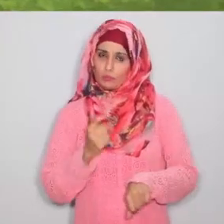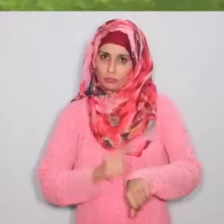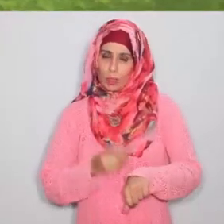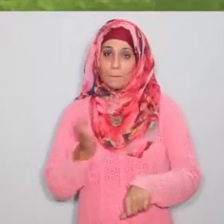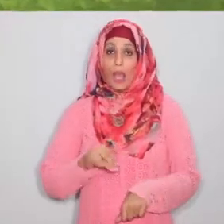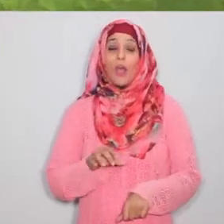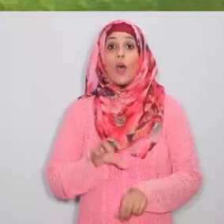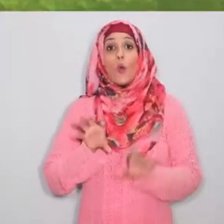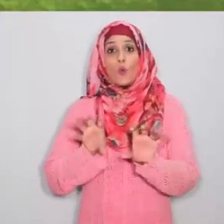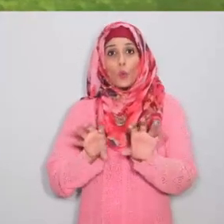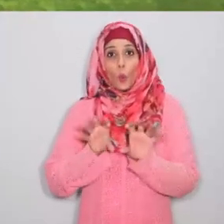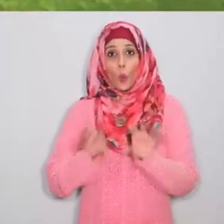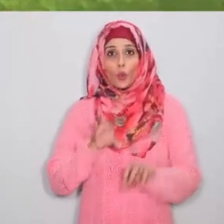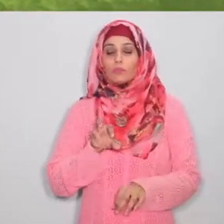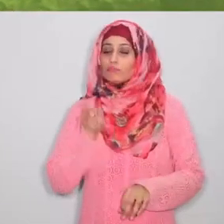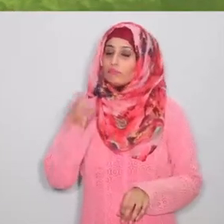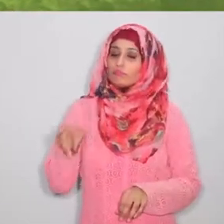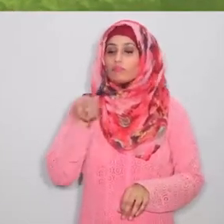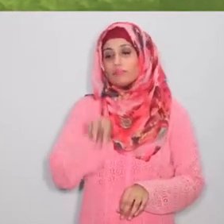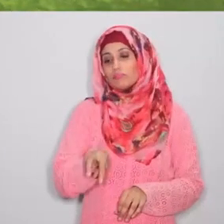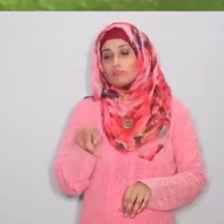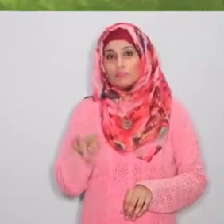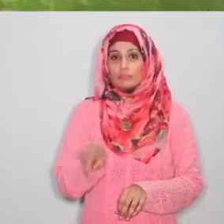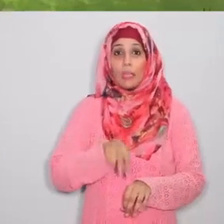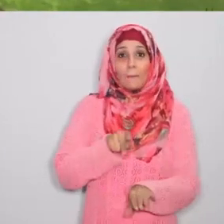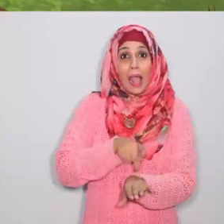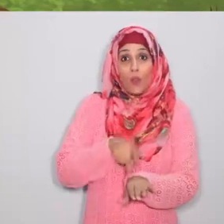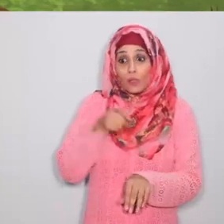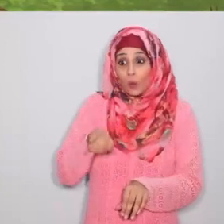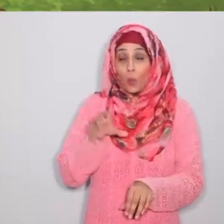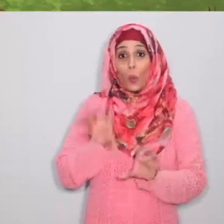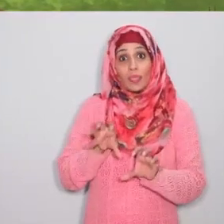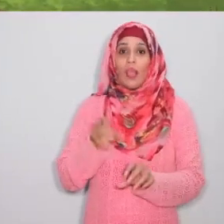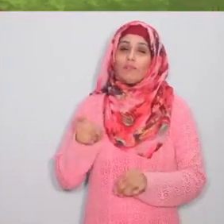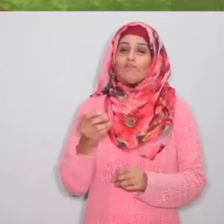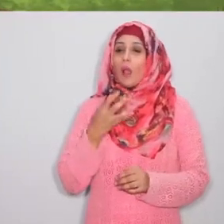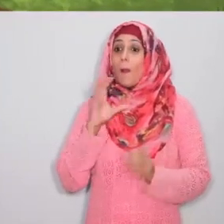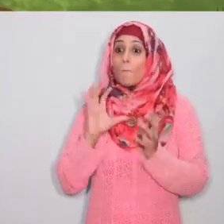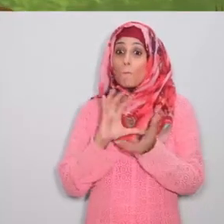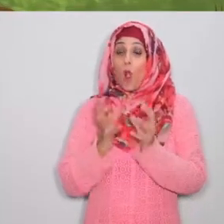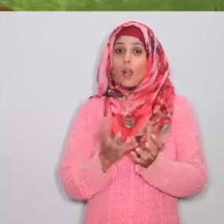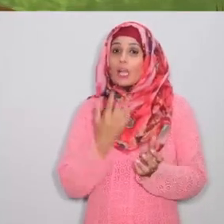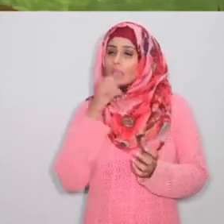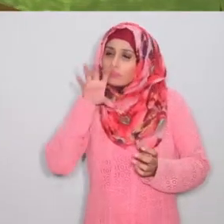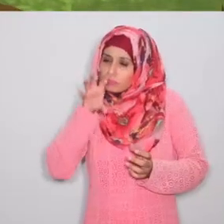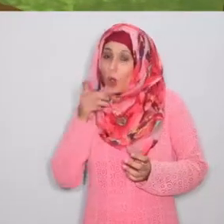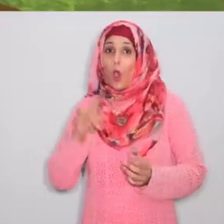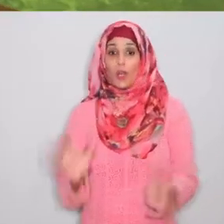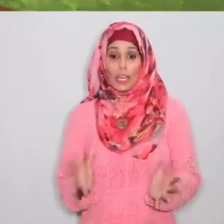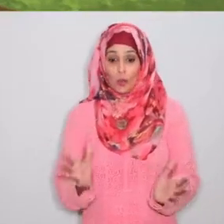का पालतू कुत्ता मोमो मुंह में एक गेंद लिए और हाथों में खिलौने लिए भागता आया और